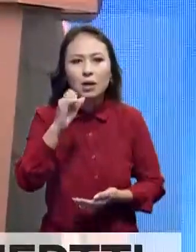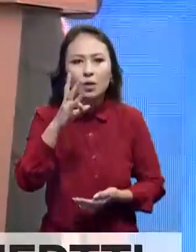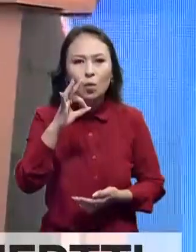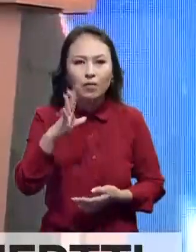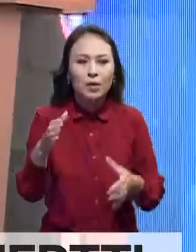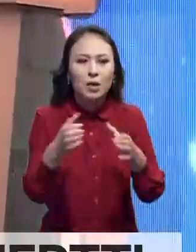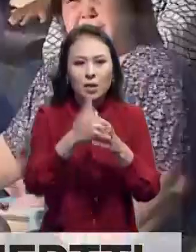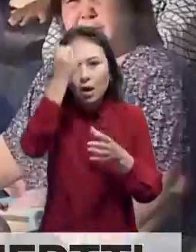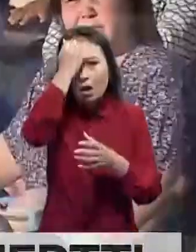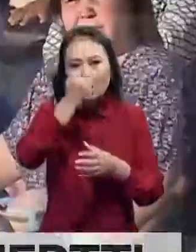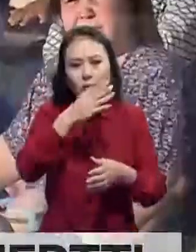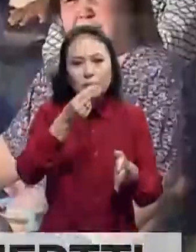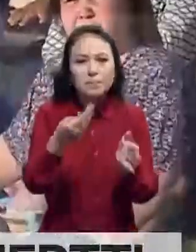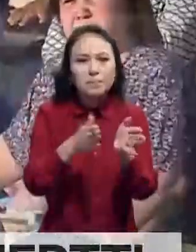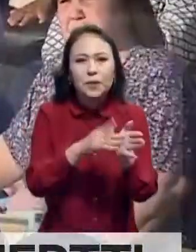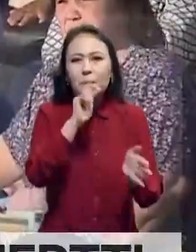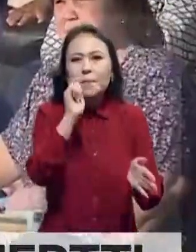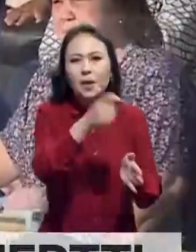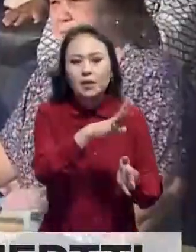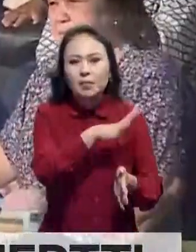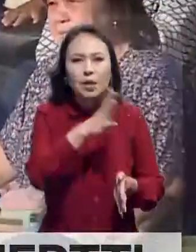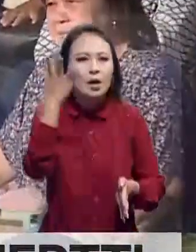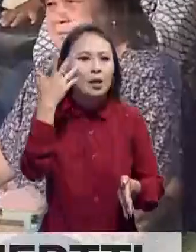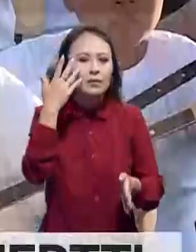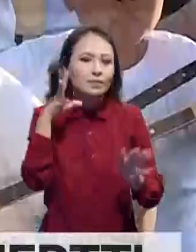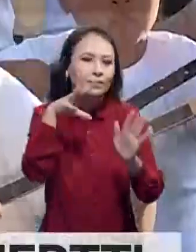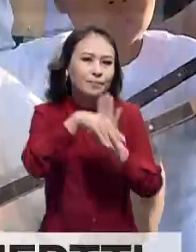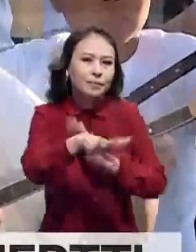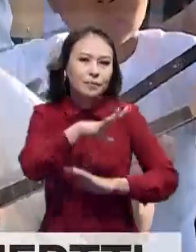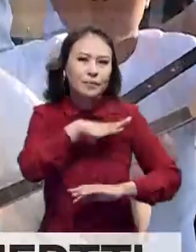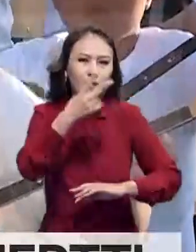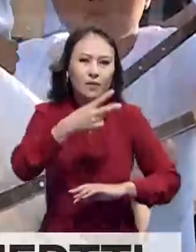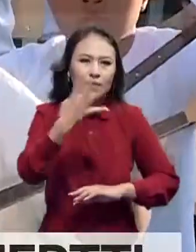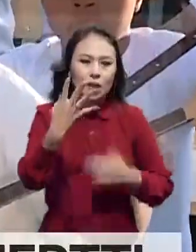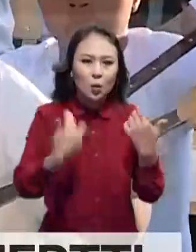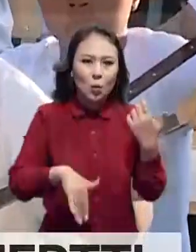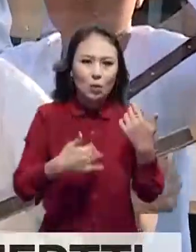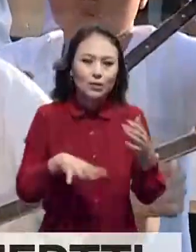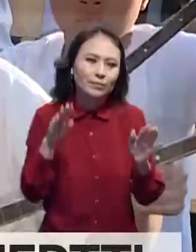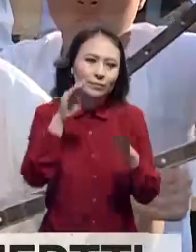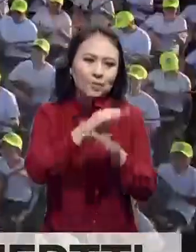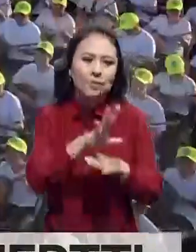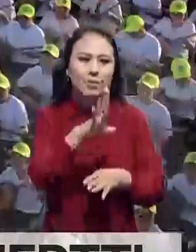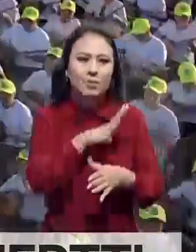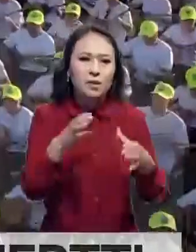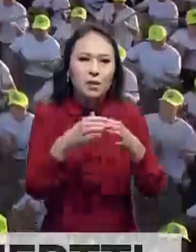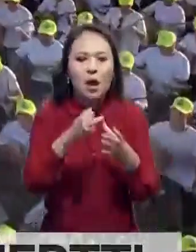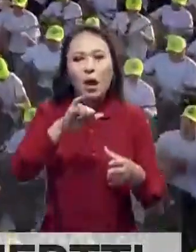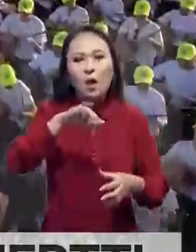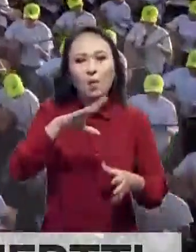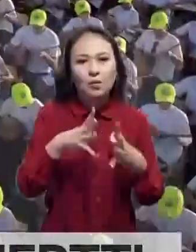қатысқандарға алғыс хатпен ақшалай сыйлық табыс етті. Сый-сияпатқа ие болғандардың арасында 24 домбырашыдан тұратын Бөлтіріков